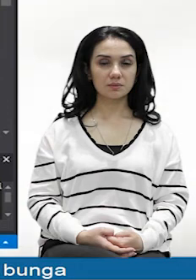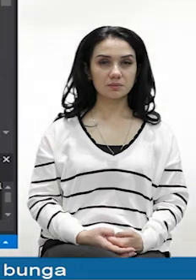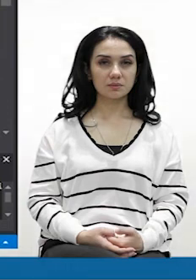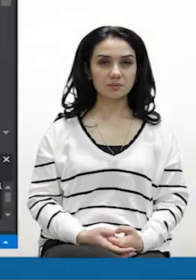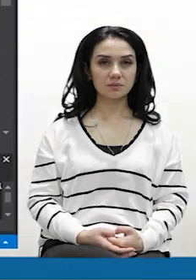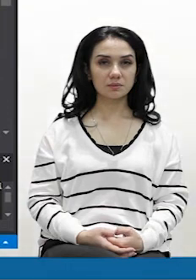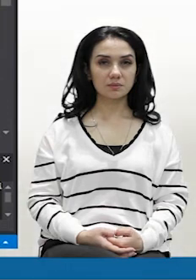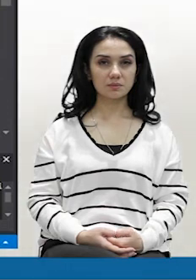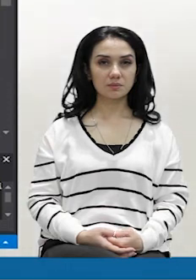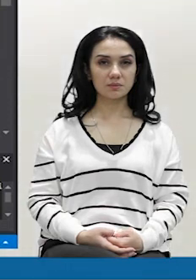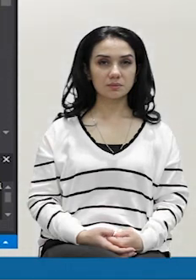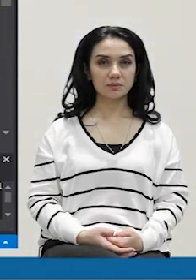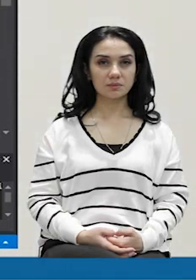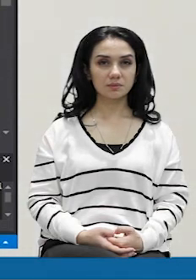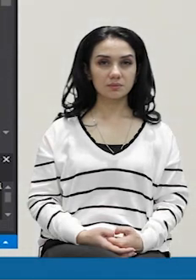Keyword